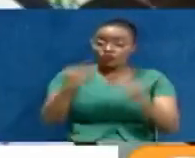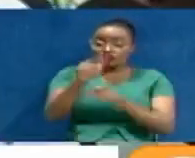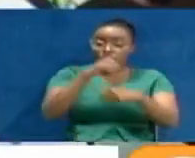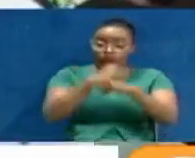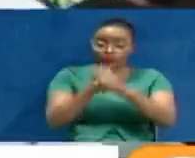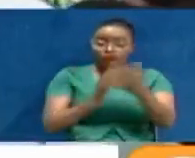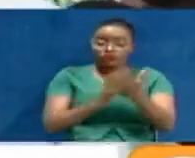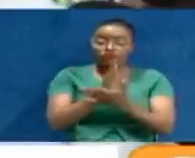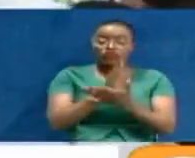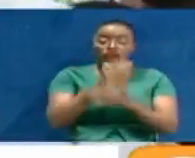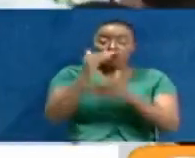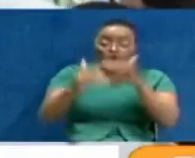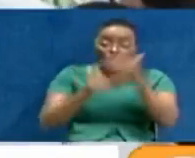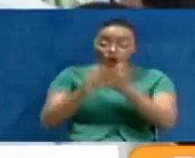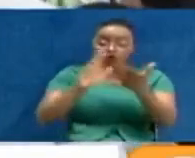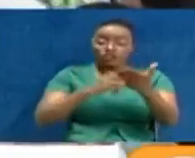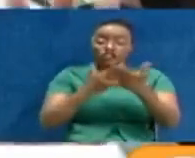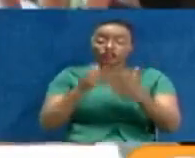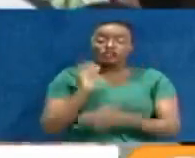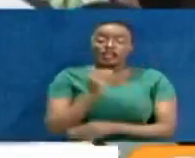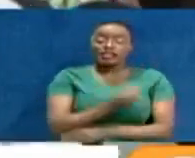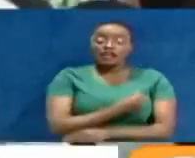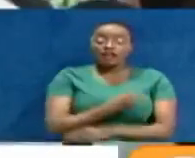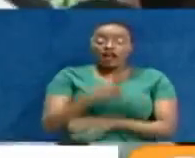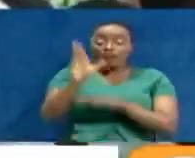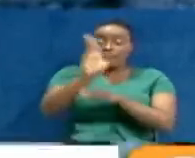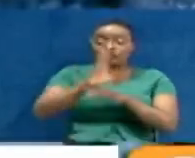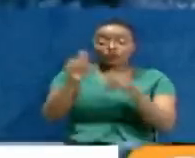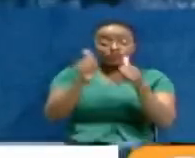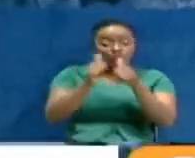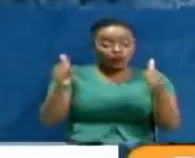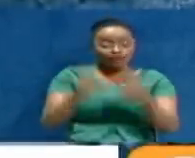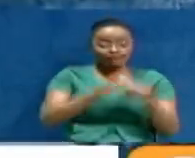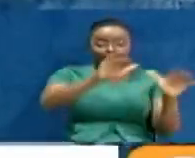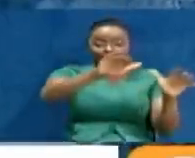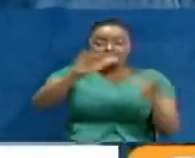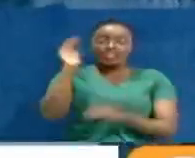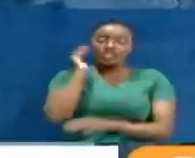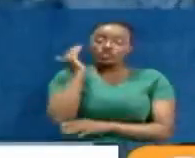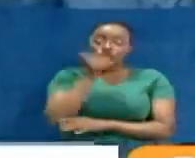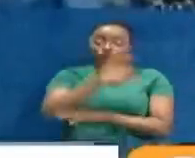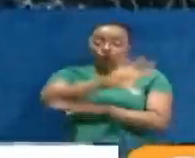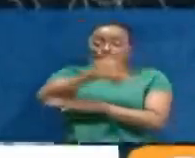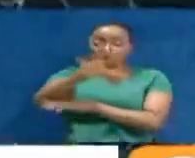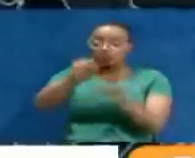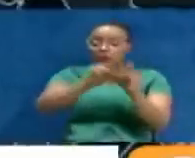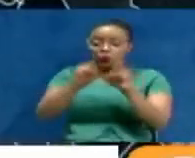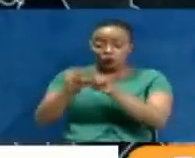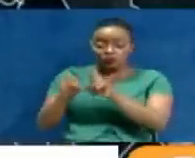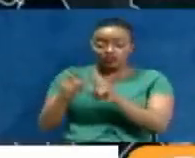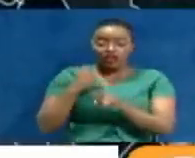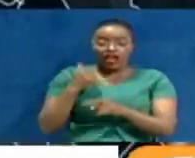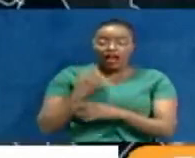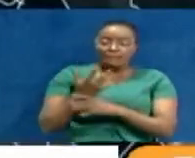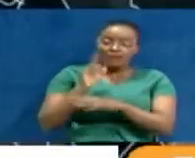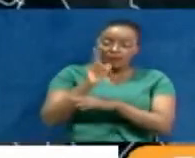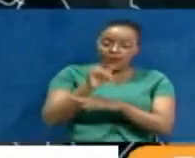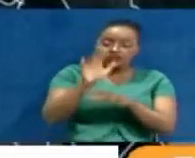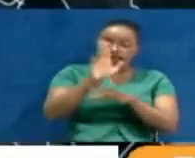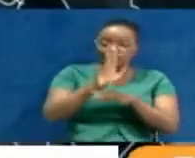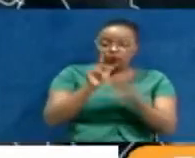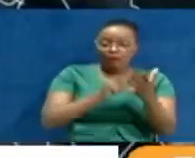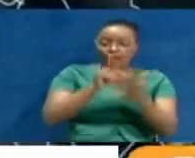sure all our resources are put to good use. Kaunti ya Isiolo kwa upande mwingine imeshtumiwa kwa